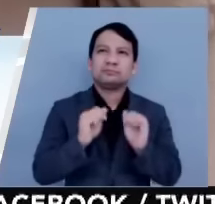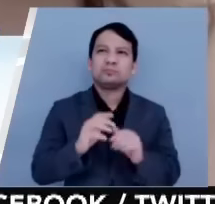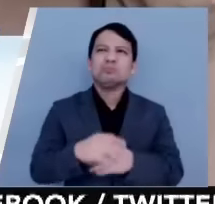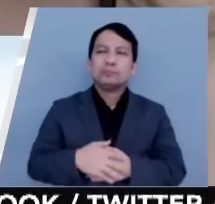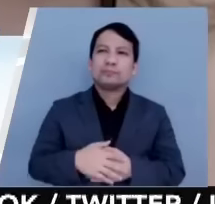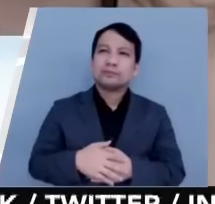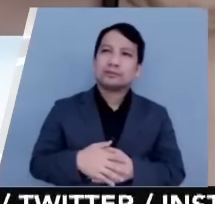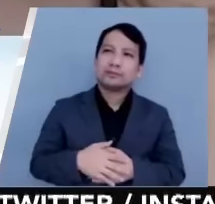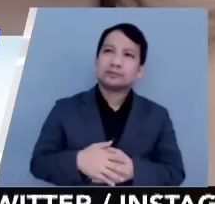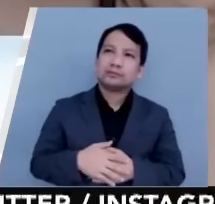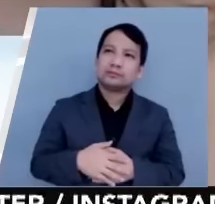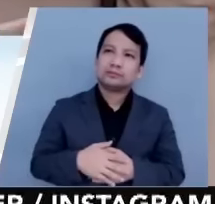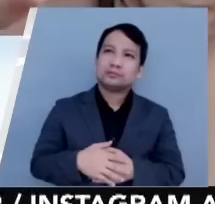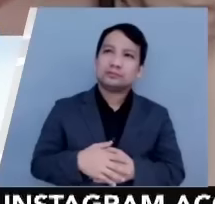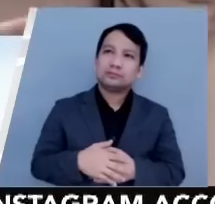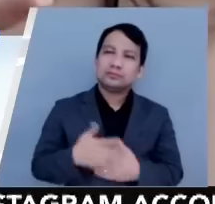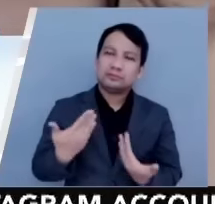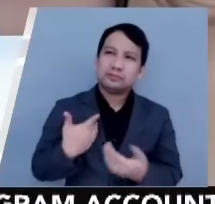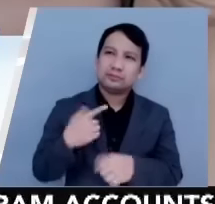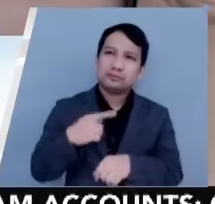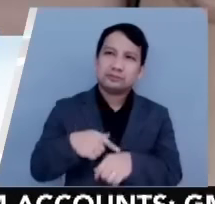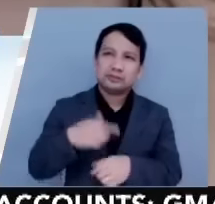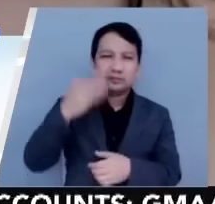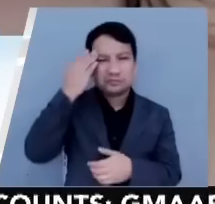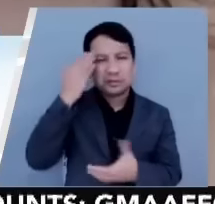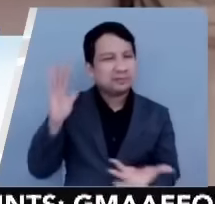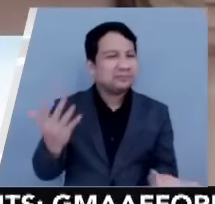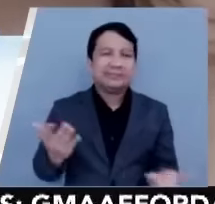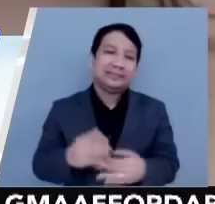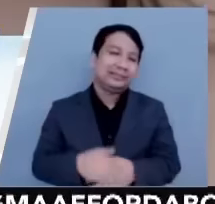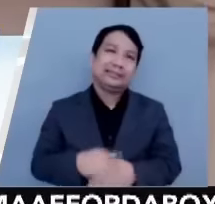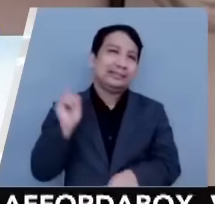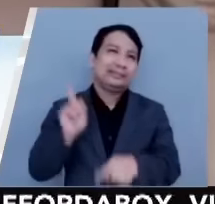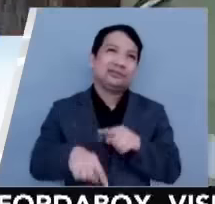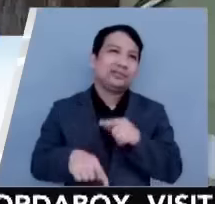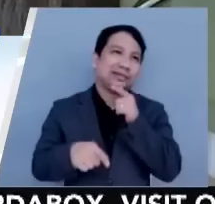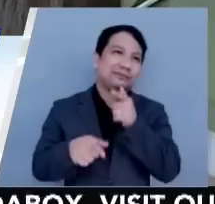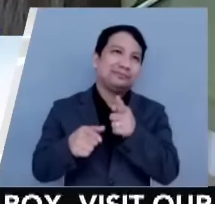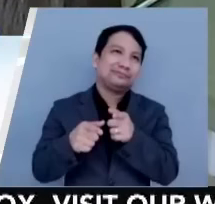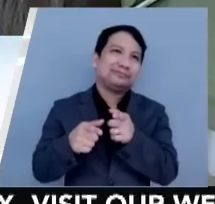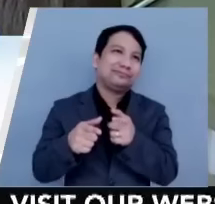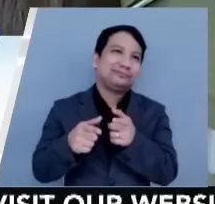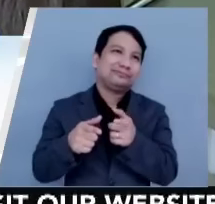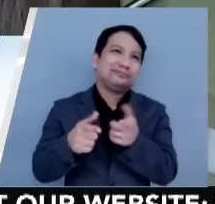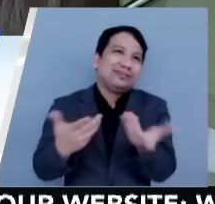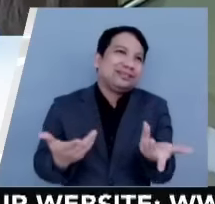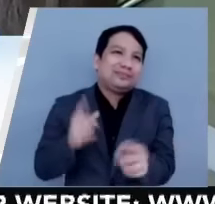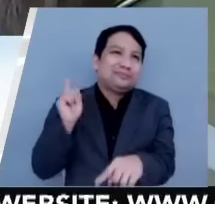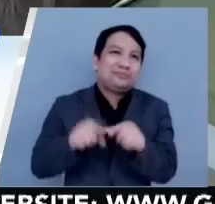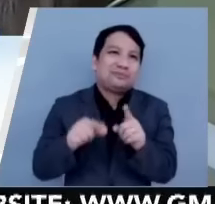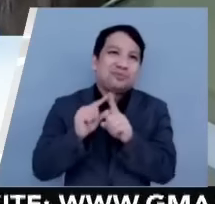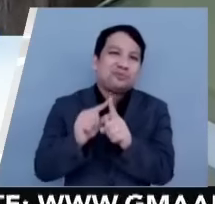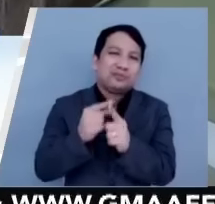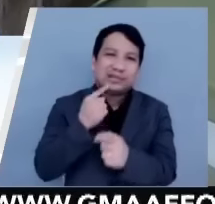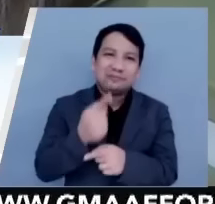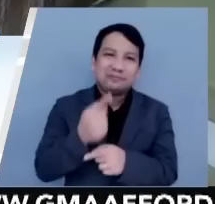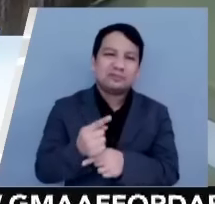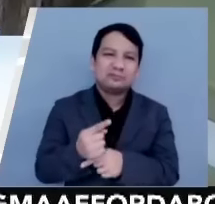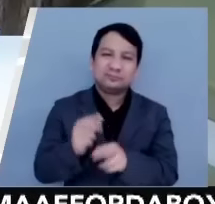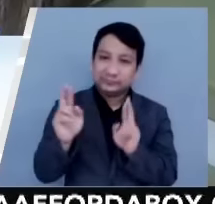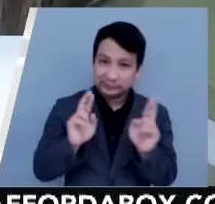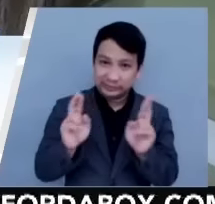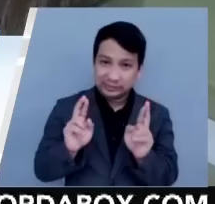auras, I guess. So hindi ko talaga siya. I cannot find the exact words. Sa ngayon, pinaghahandaan na raw ni